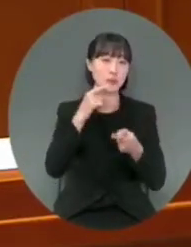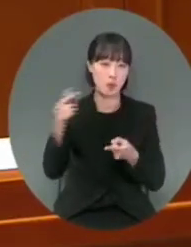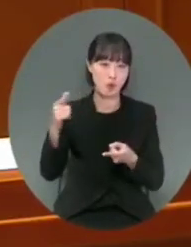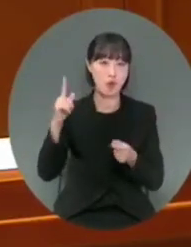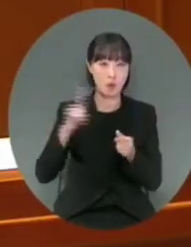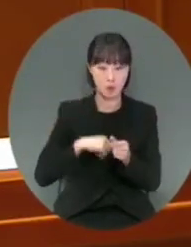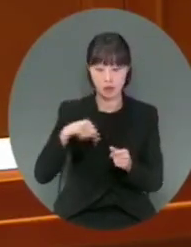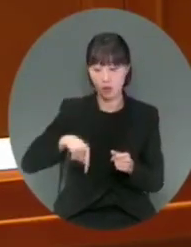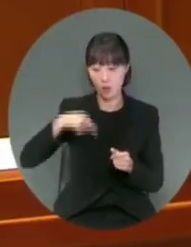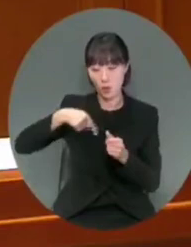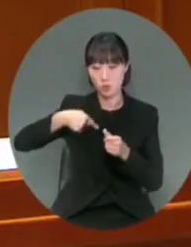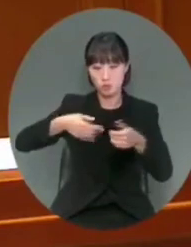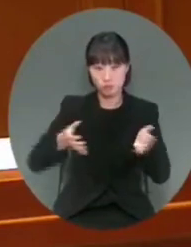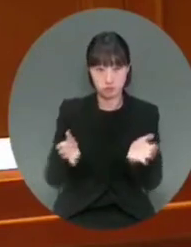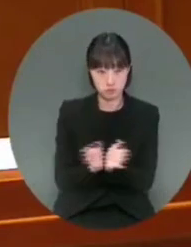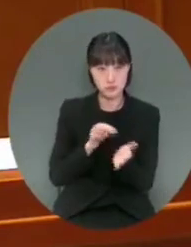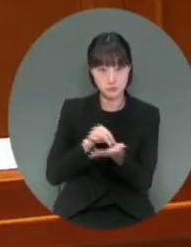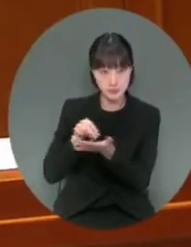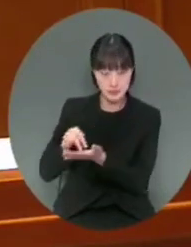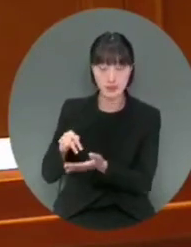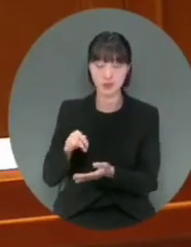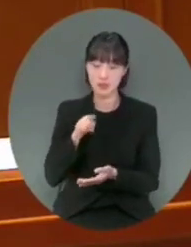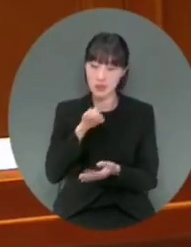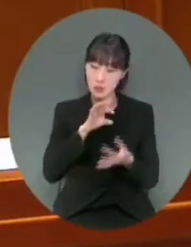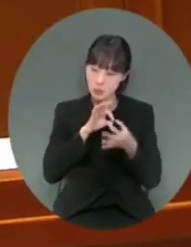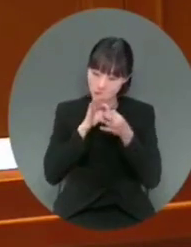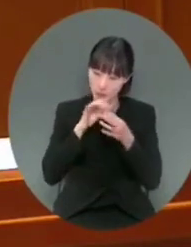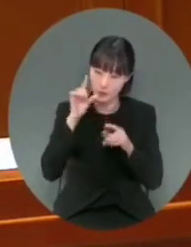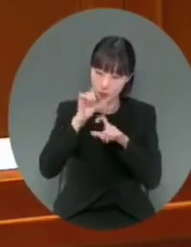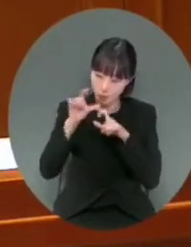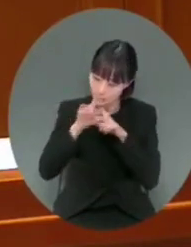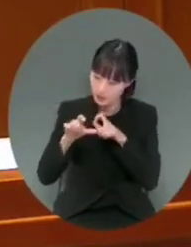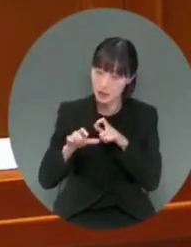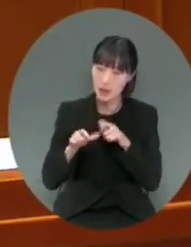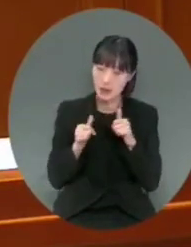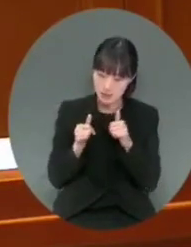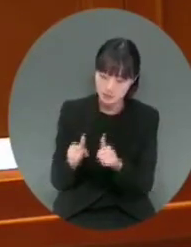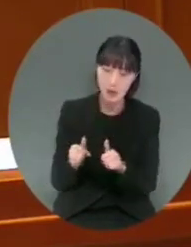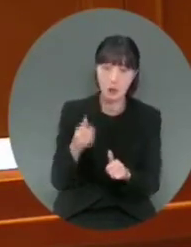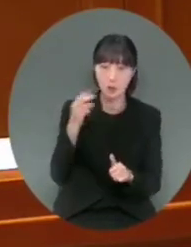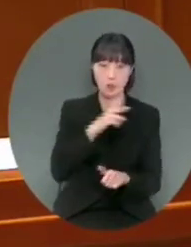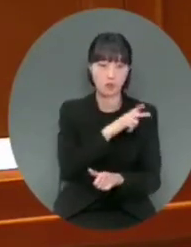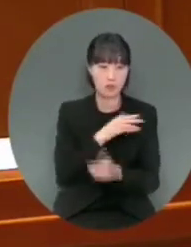그 이 부분에 대해서 그 계속 고민하고 또 의원님께 또 보고 드리고